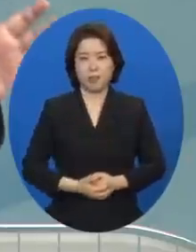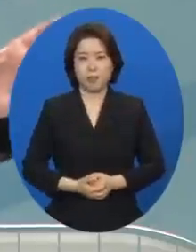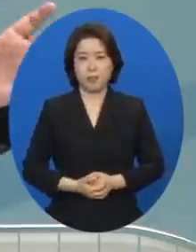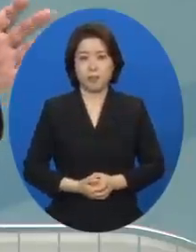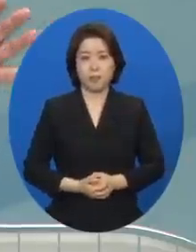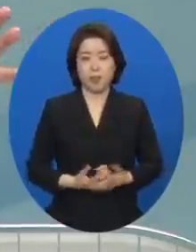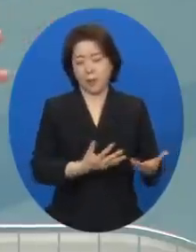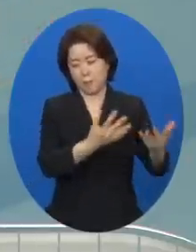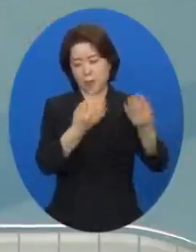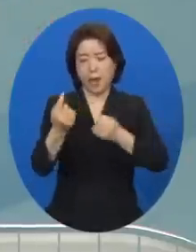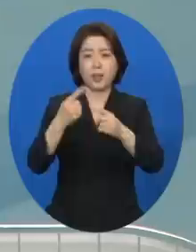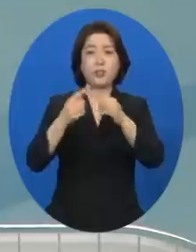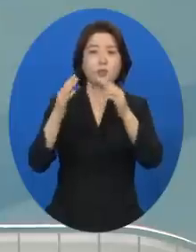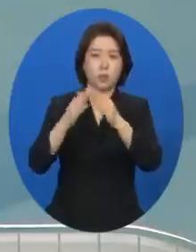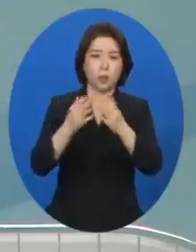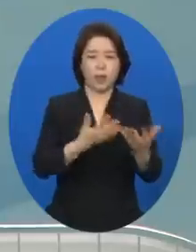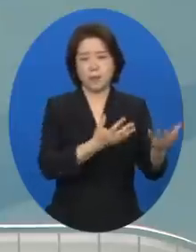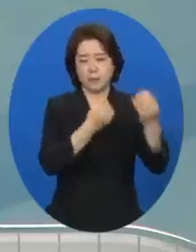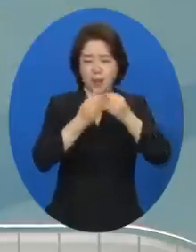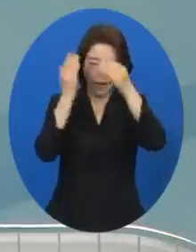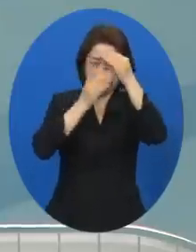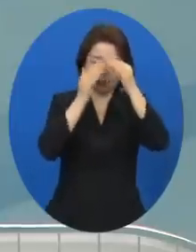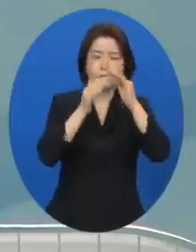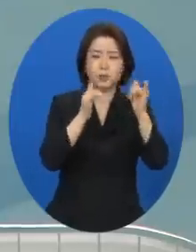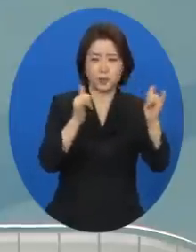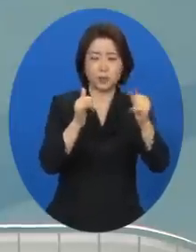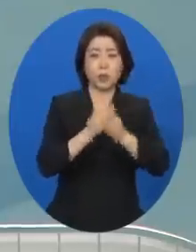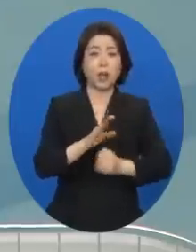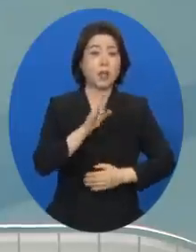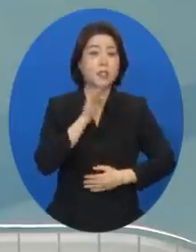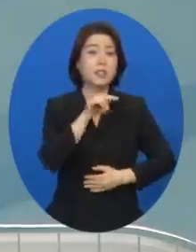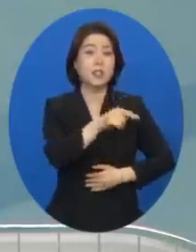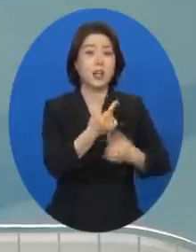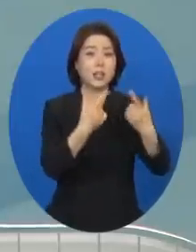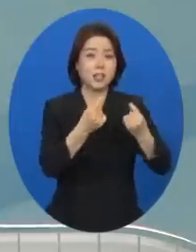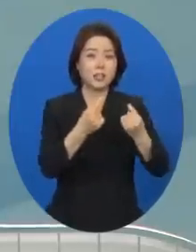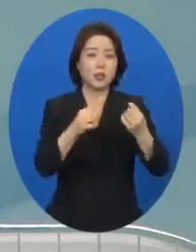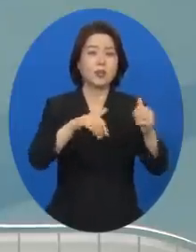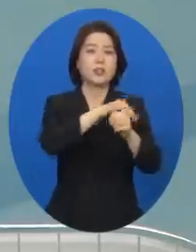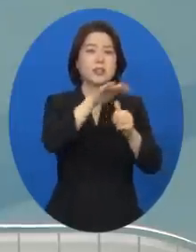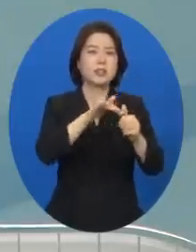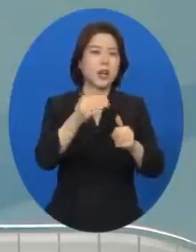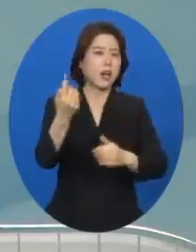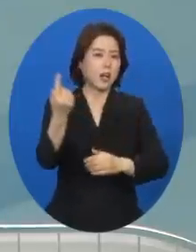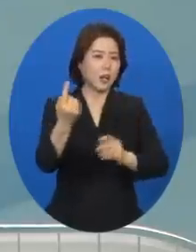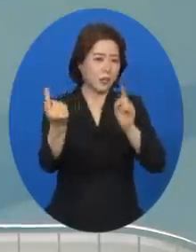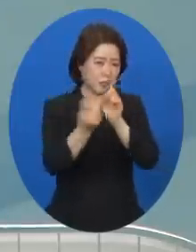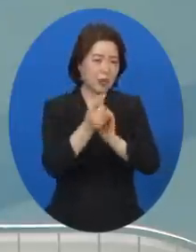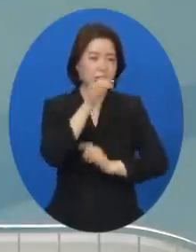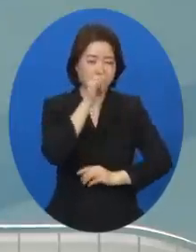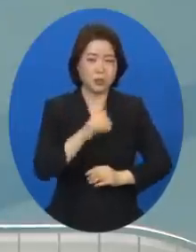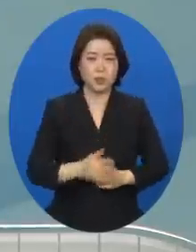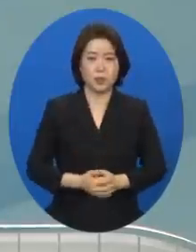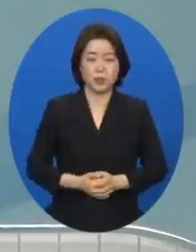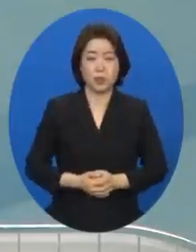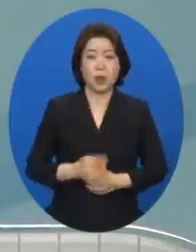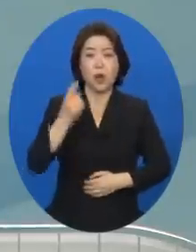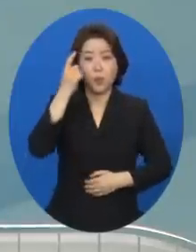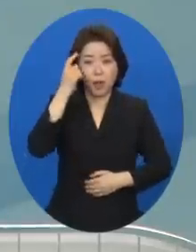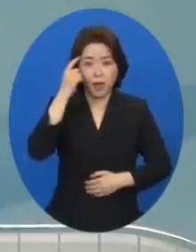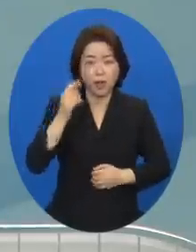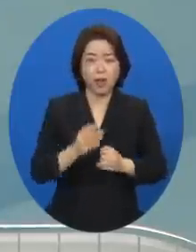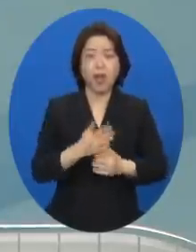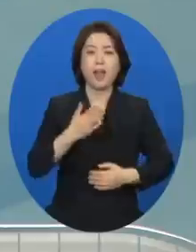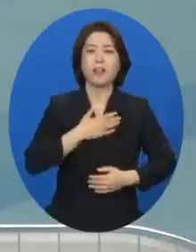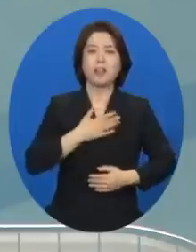너무나 많은 교회와 많은 성도들이 실제로 이런 상태의 있어요 이유는 자기들의